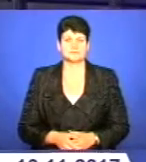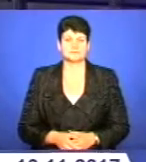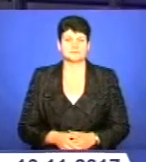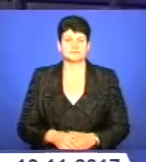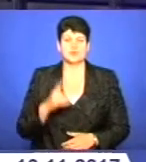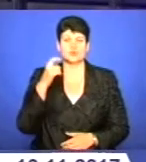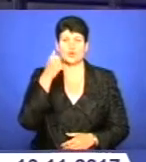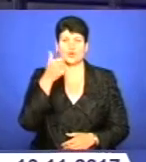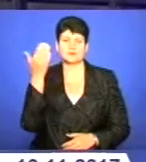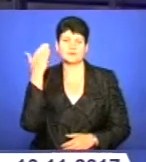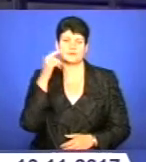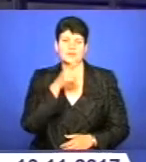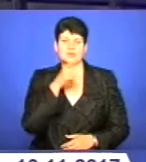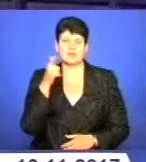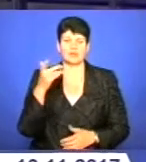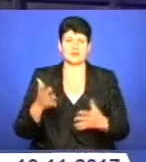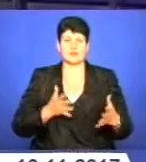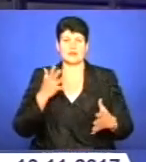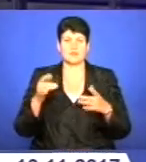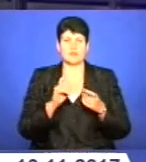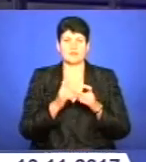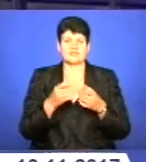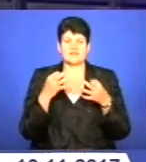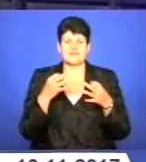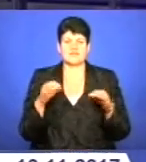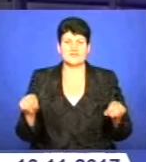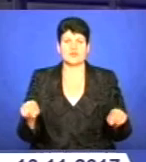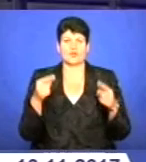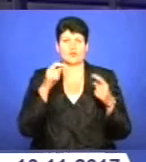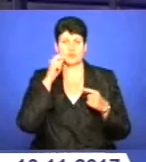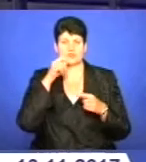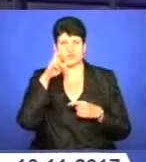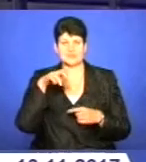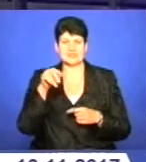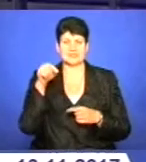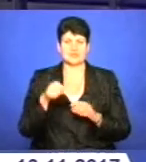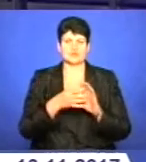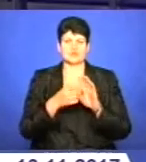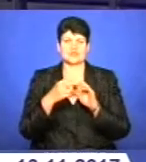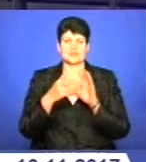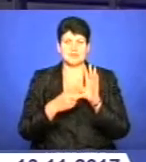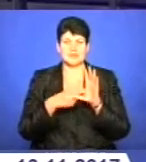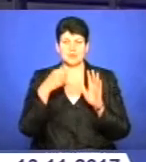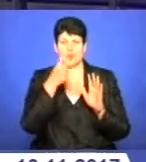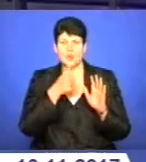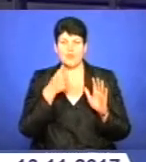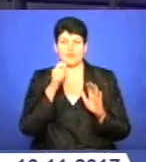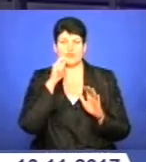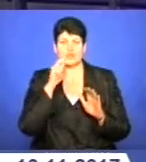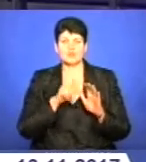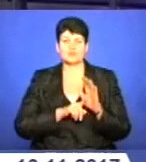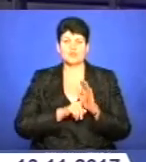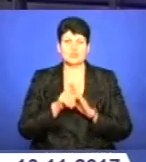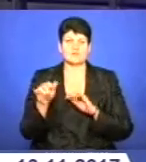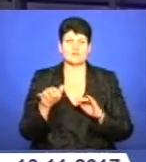100 років тому, у період піднесення боротьби за відновлення української державності, з 1917 року в Україні розпочався